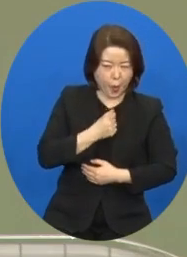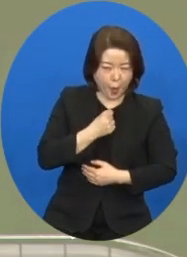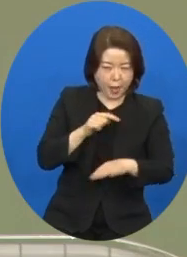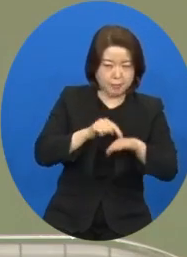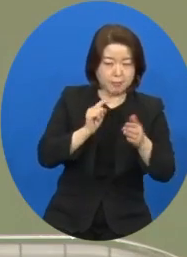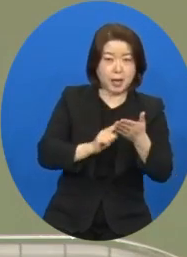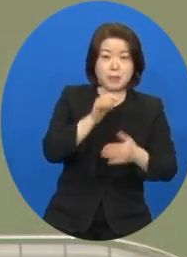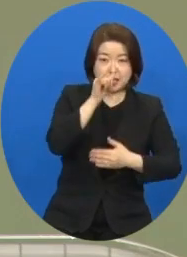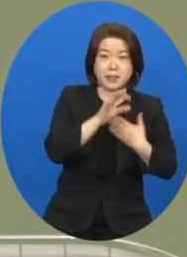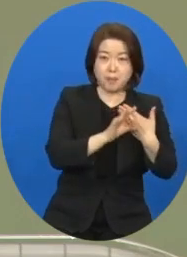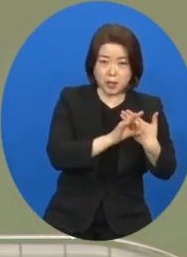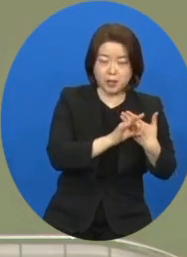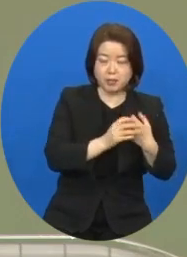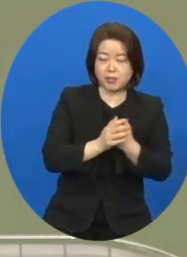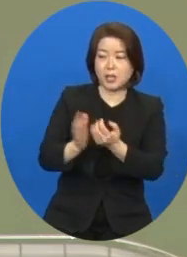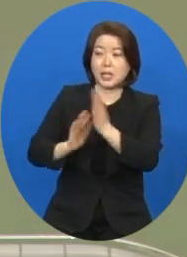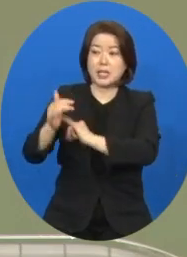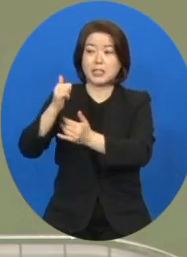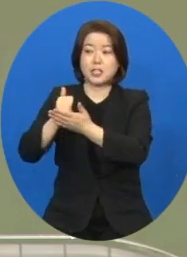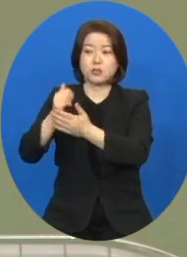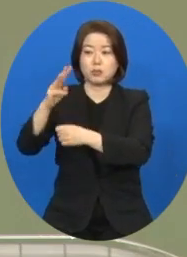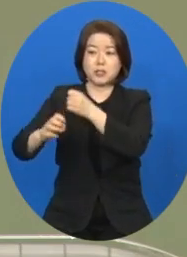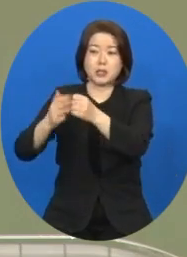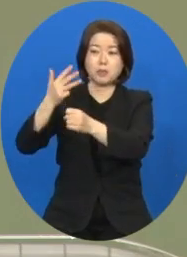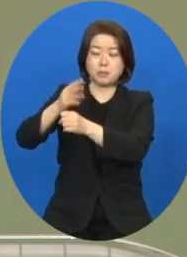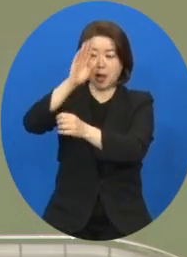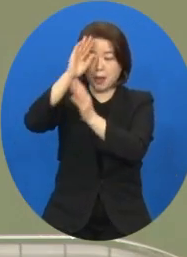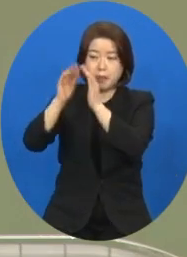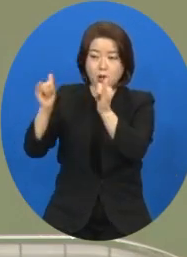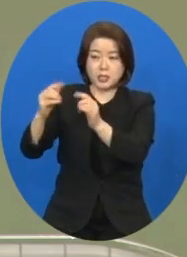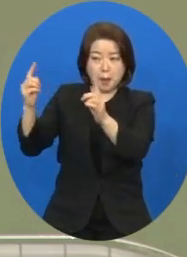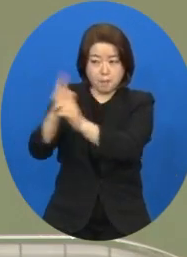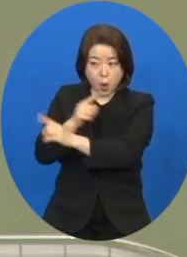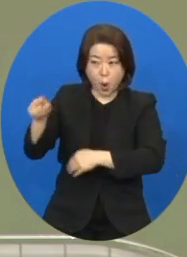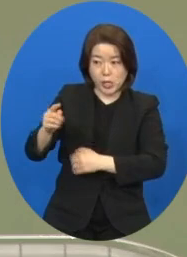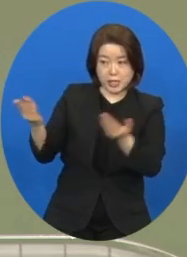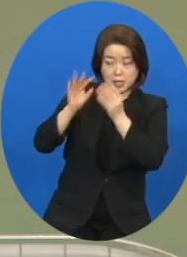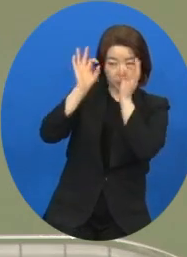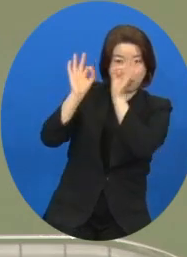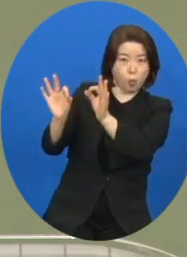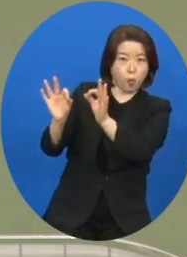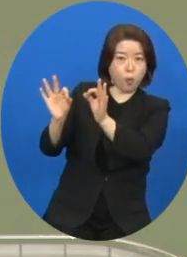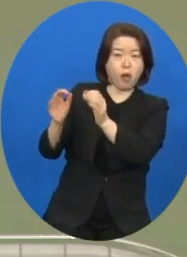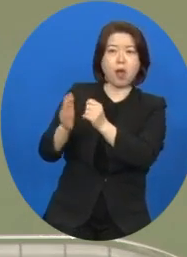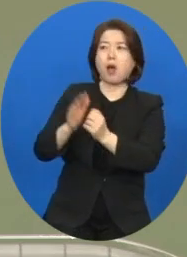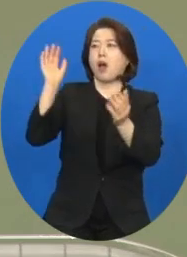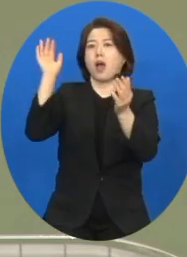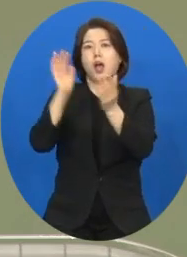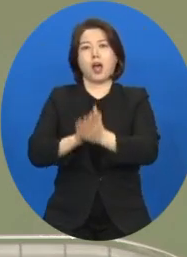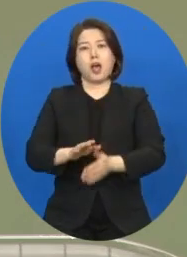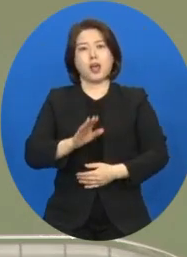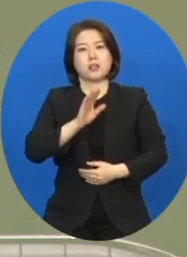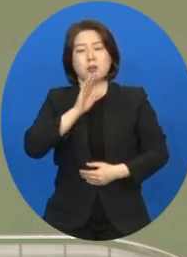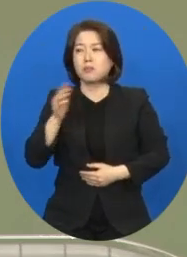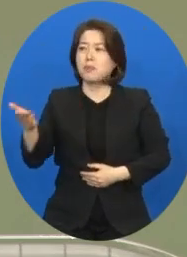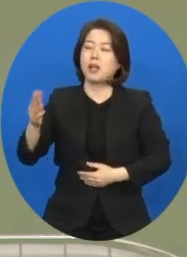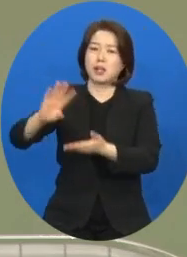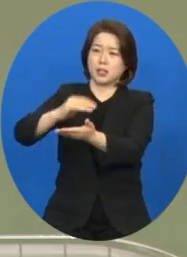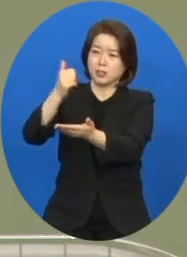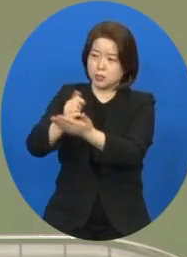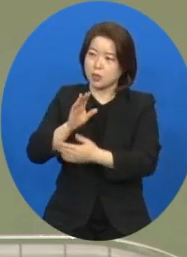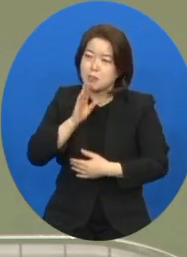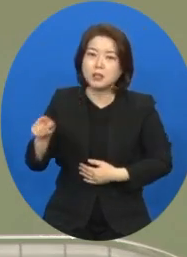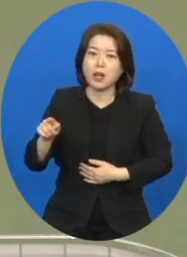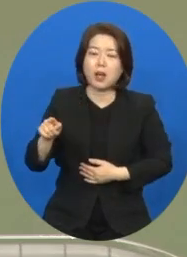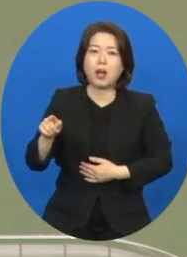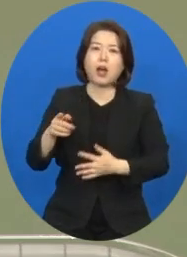있었다면 예수님이 38년 된 병자를 고쳐주신 사건을 보고 아, 이분이 그리스도시구나